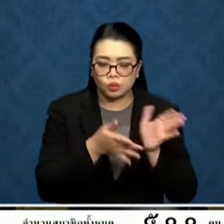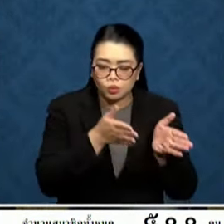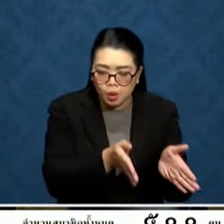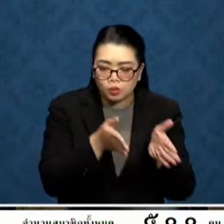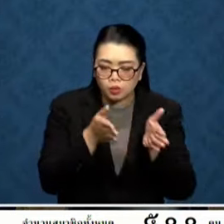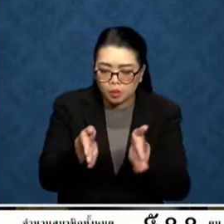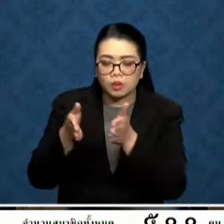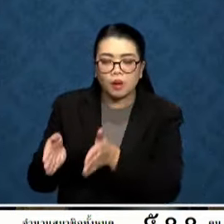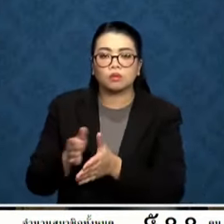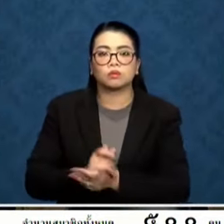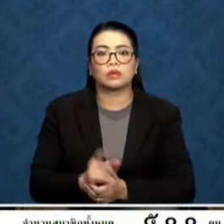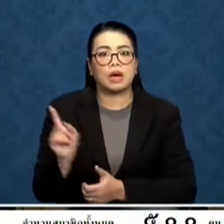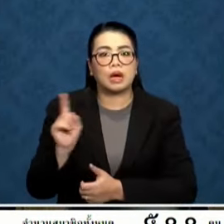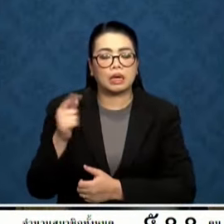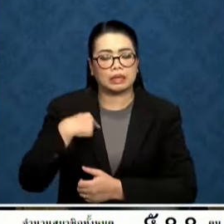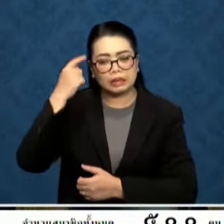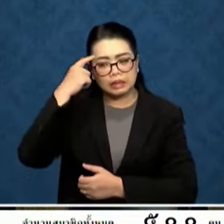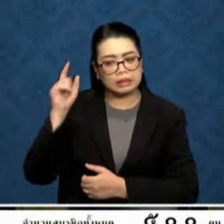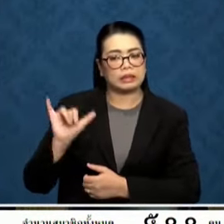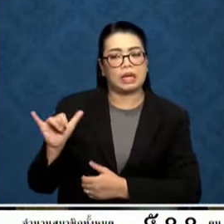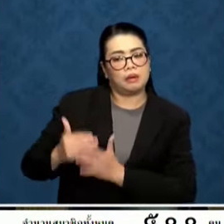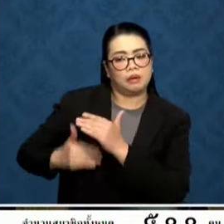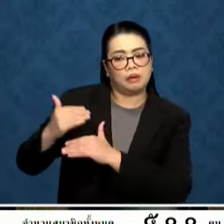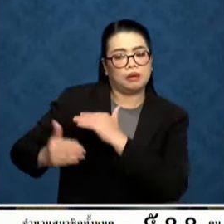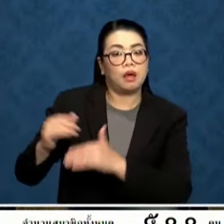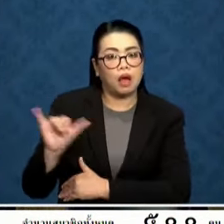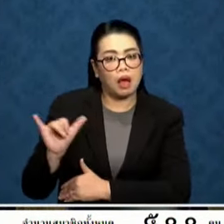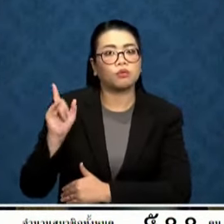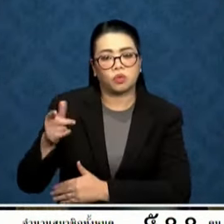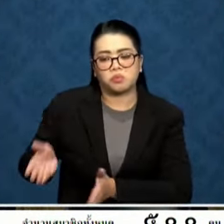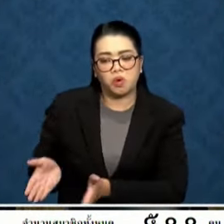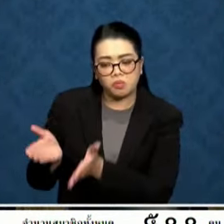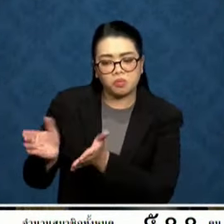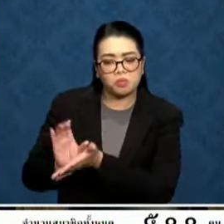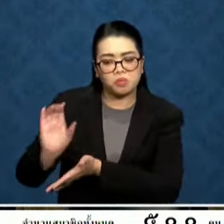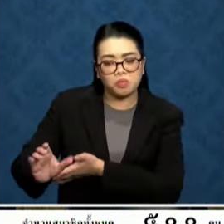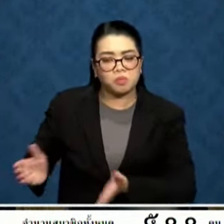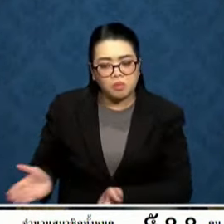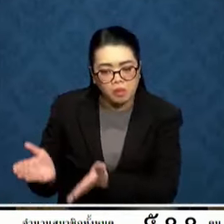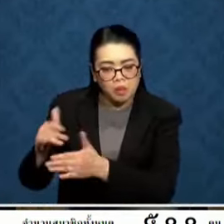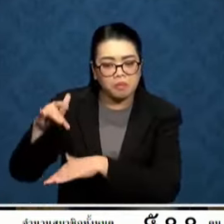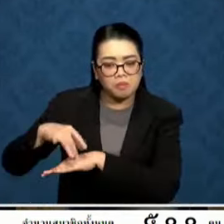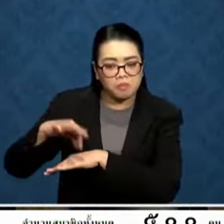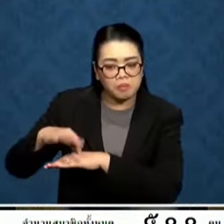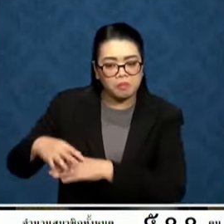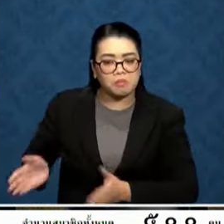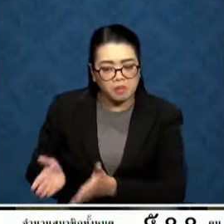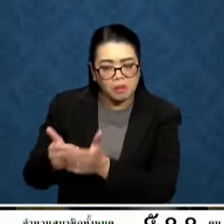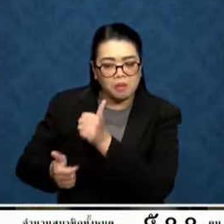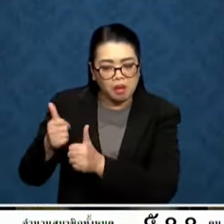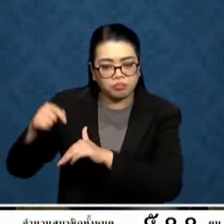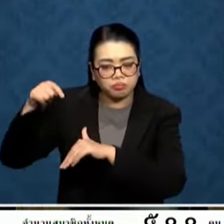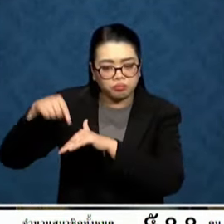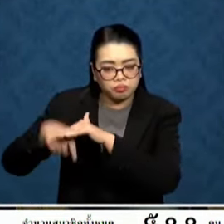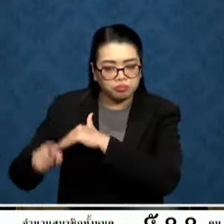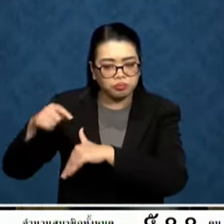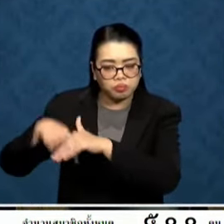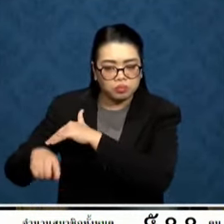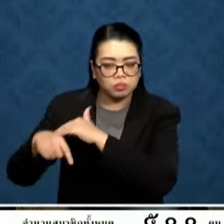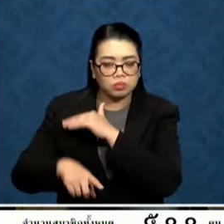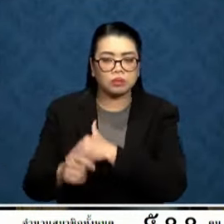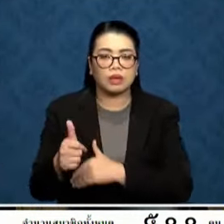ไหนที่เขายังคิดว่าเขายังพัฒนาและแข่งขันได้มีตำแหน่งแห่งที่ใน suly Chinของ